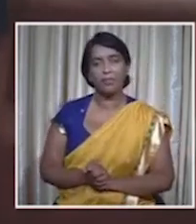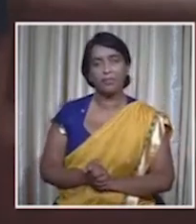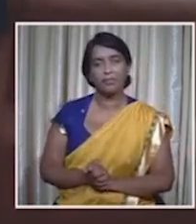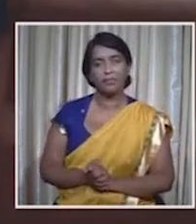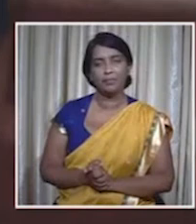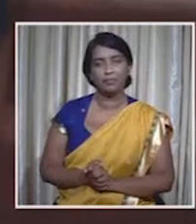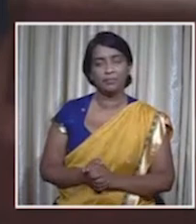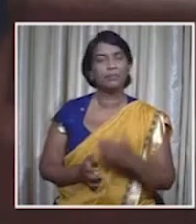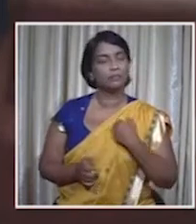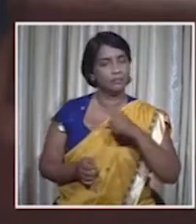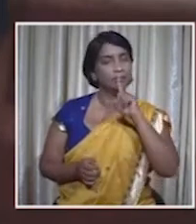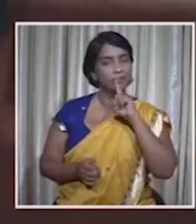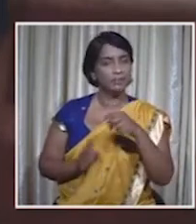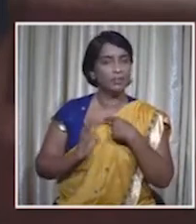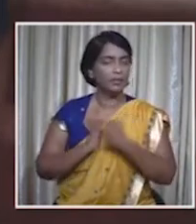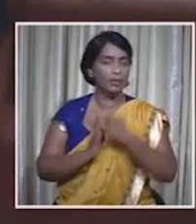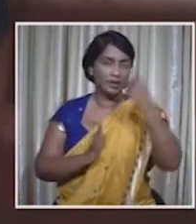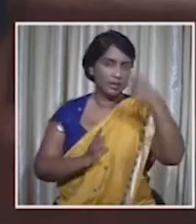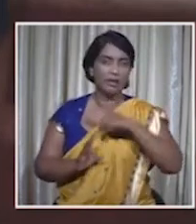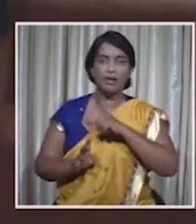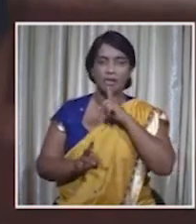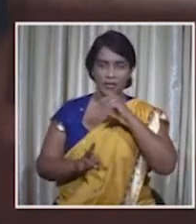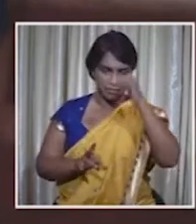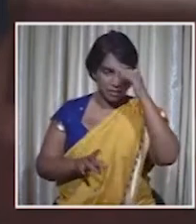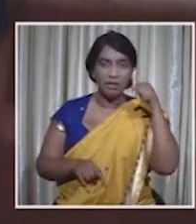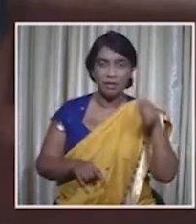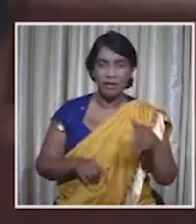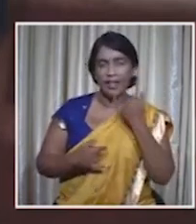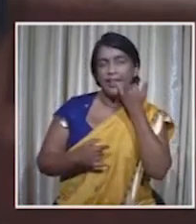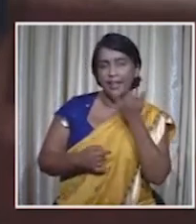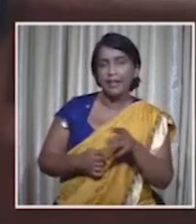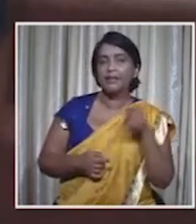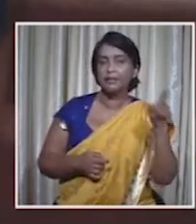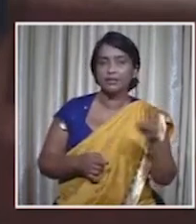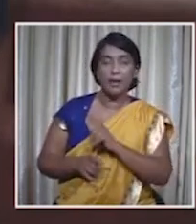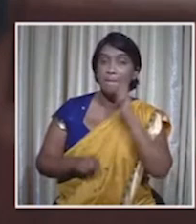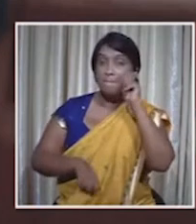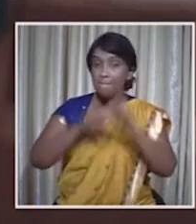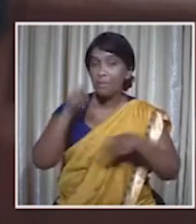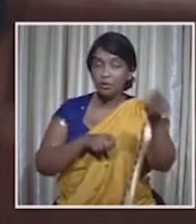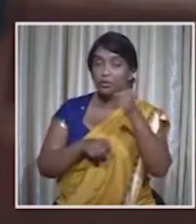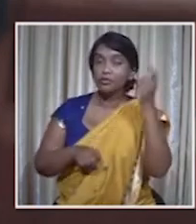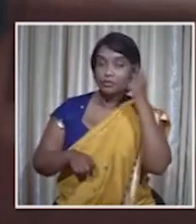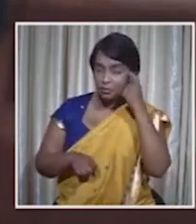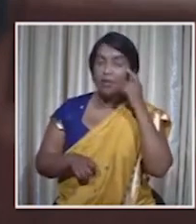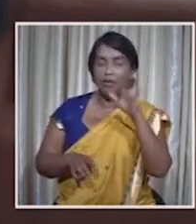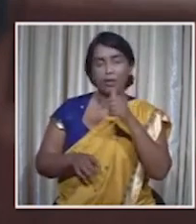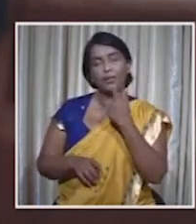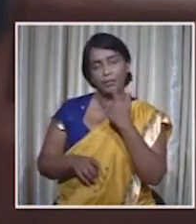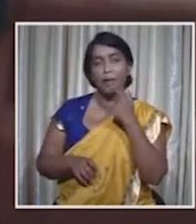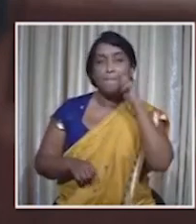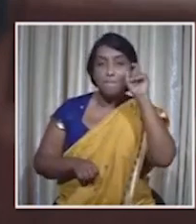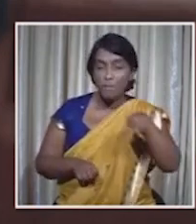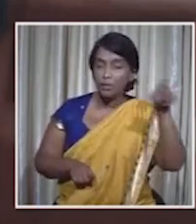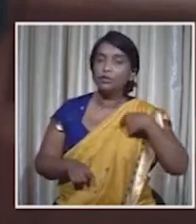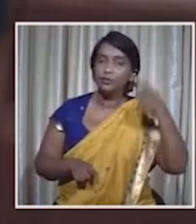මම කියනවා ගරු නියෝජ්‍ය කතානායකතුමනි මේ හරි ලේසි මෙතුමන් එතුමා කියව ජනතාව දන්නවා කියලා මොකද්ද කියලා. ඔව් ජනතාව දන්න නිසා